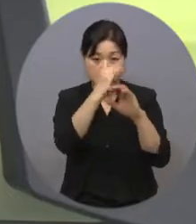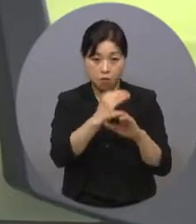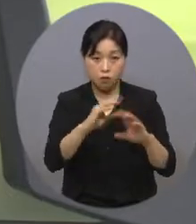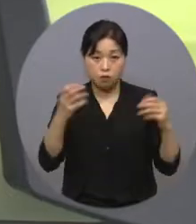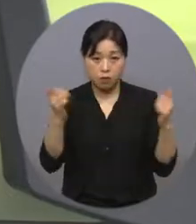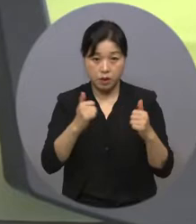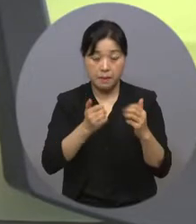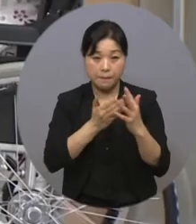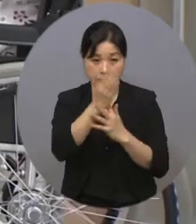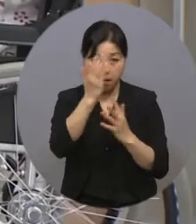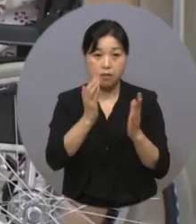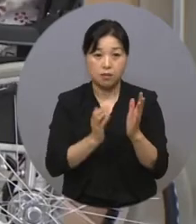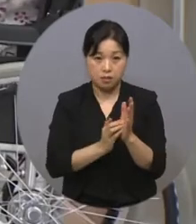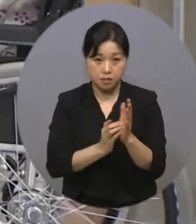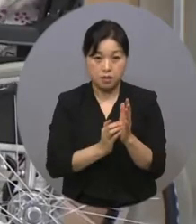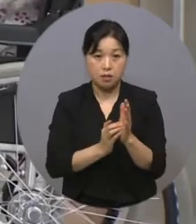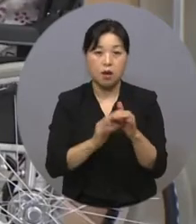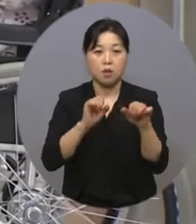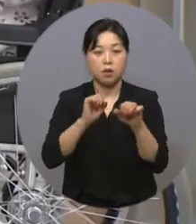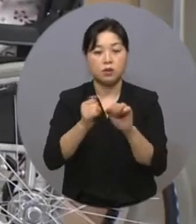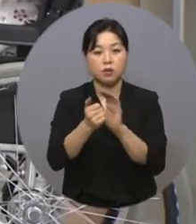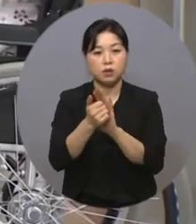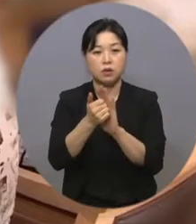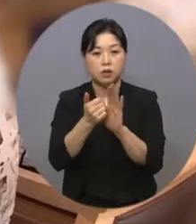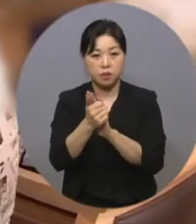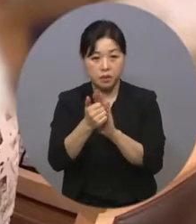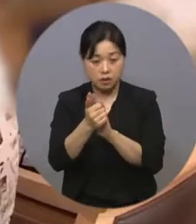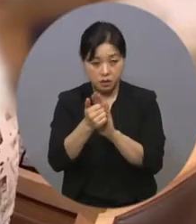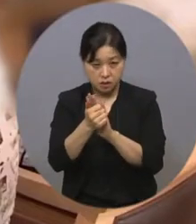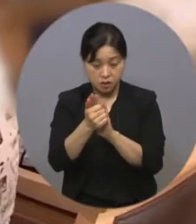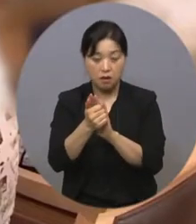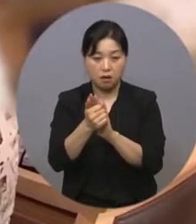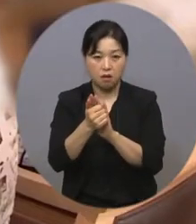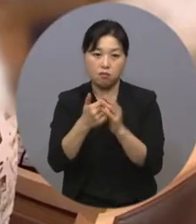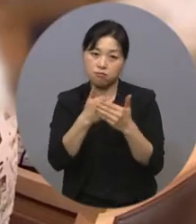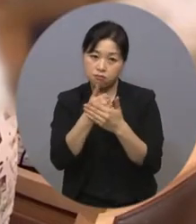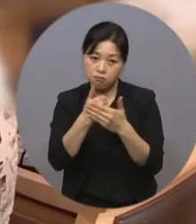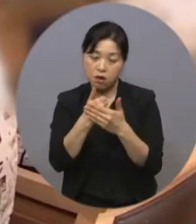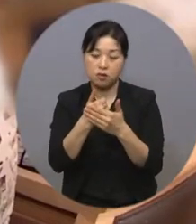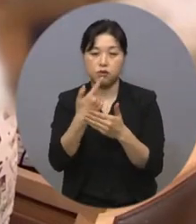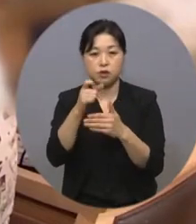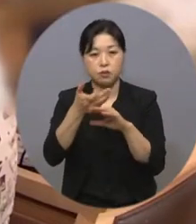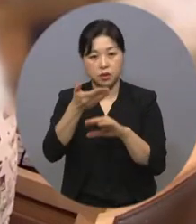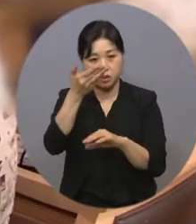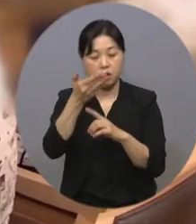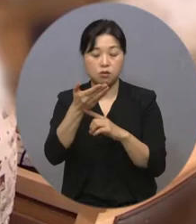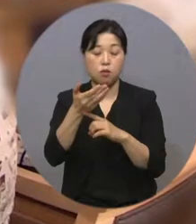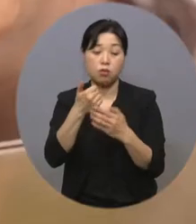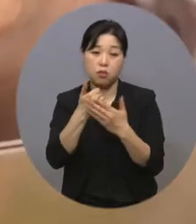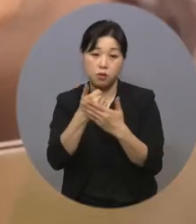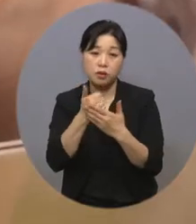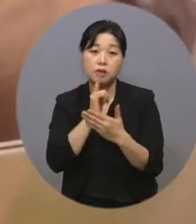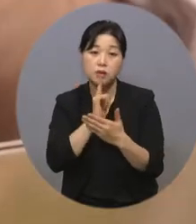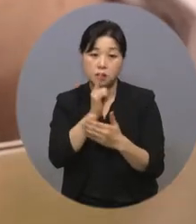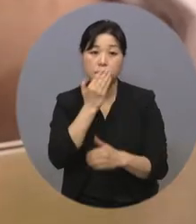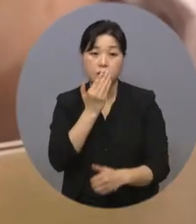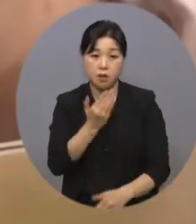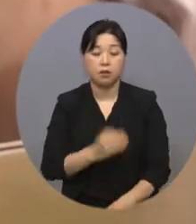통과하면서 기존 활동지원 서비스 수급자는 65세가 넘어서도 서비스를 이용할 수 있게